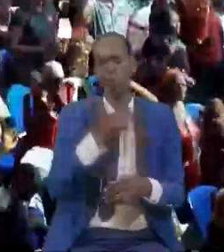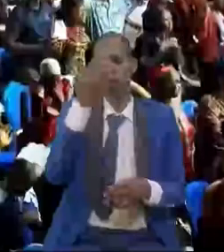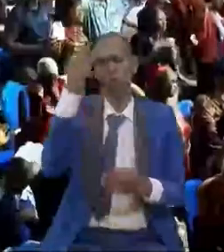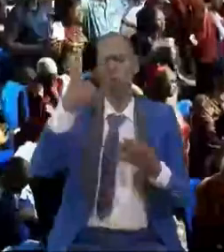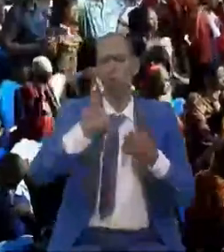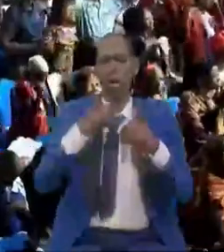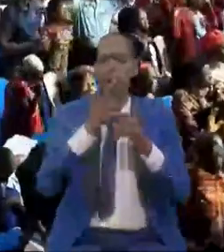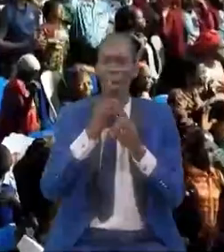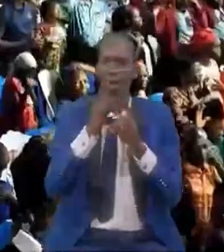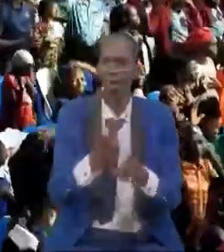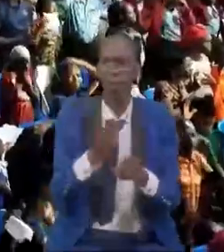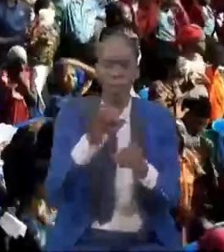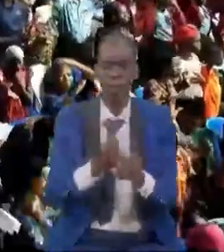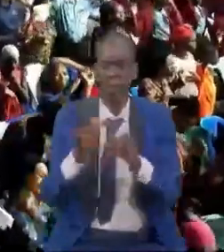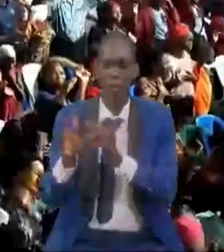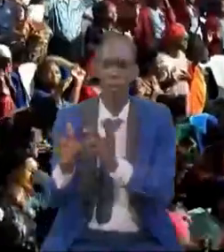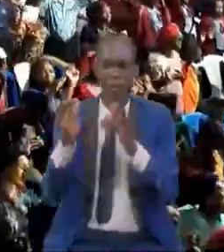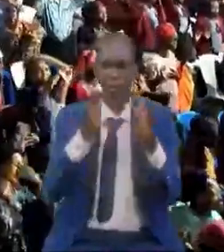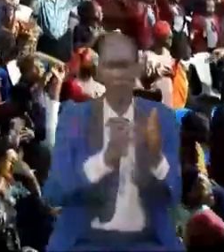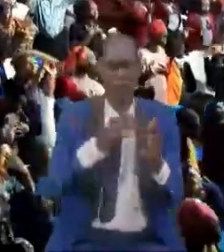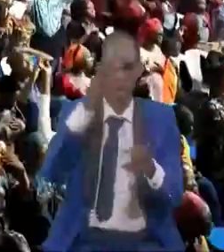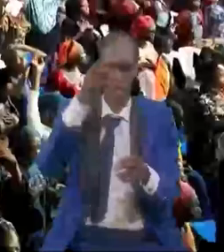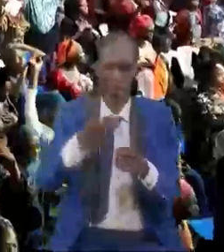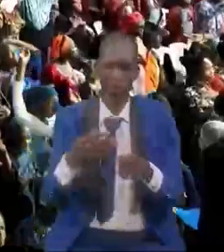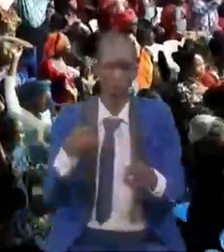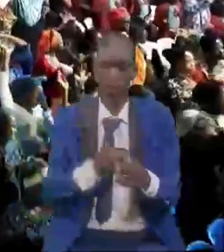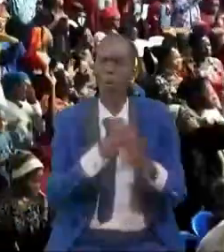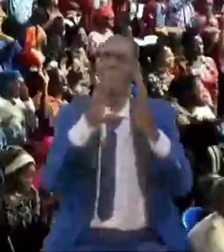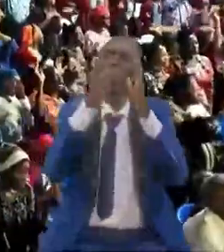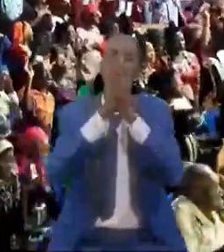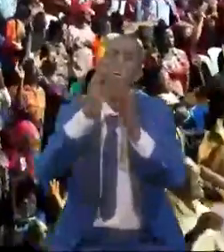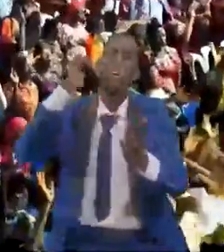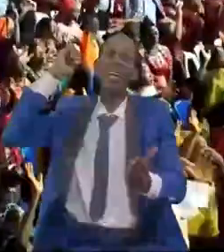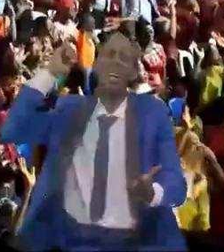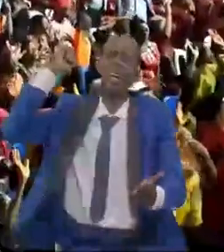fait. Au nom de Jésus, nous prions.